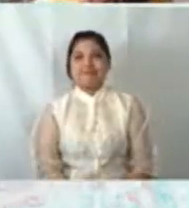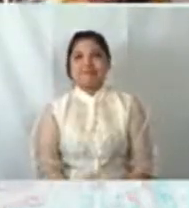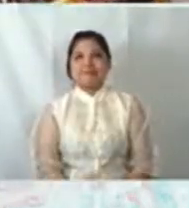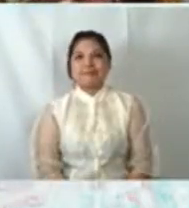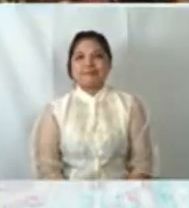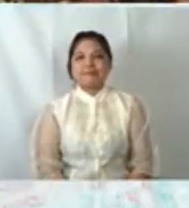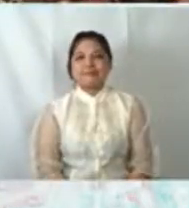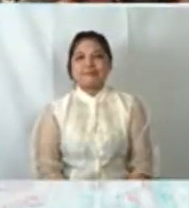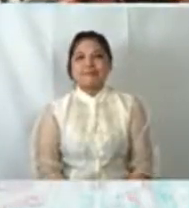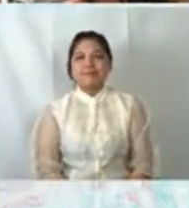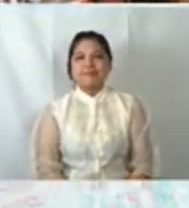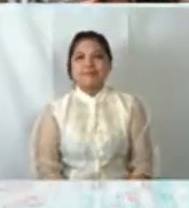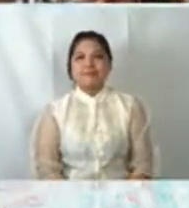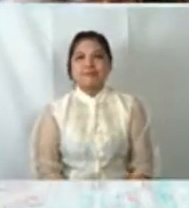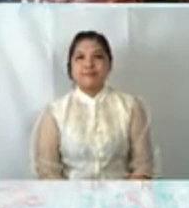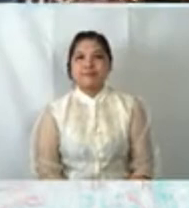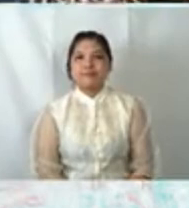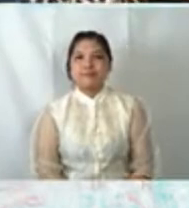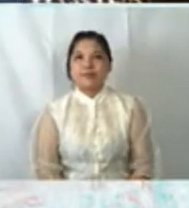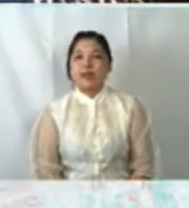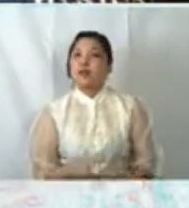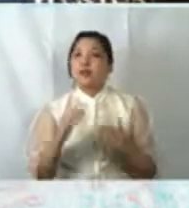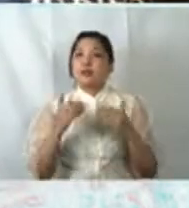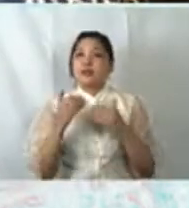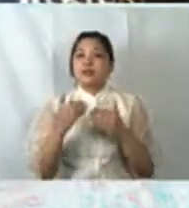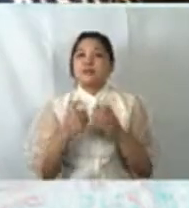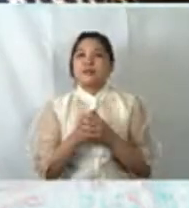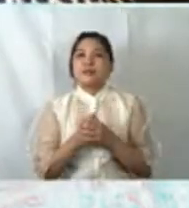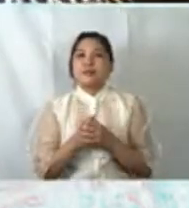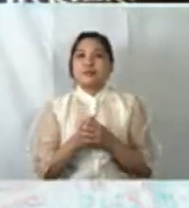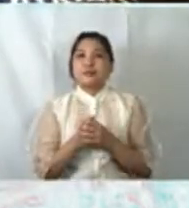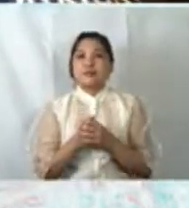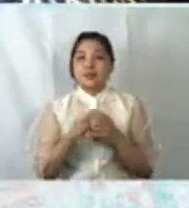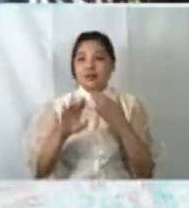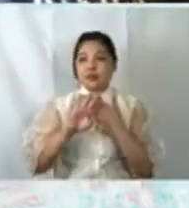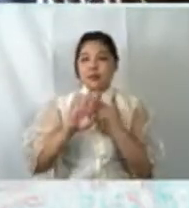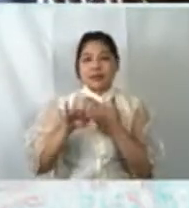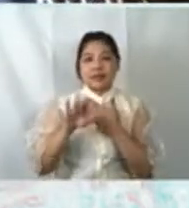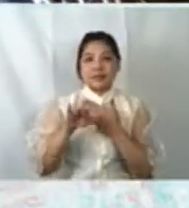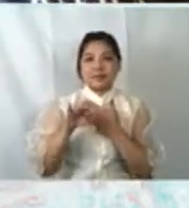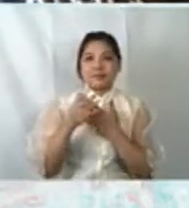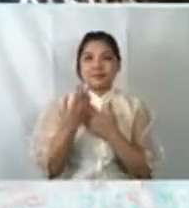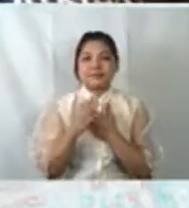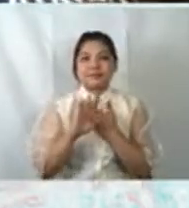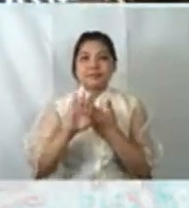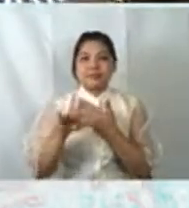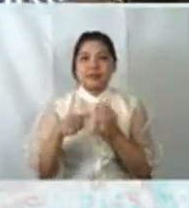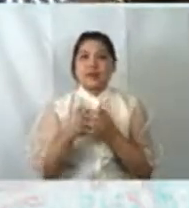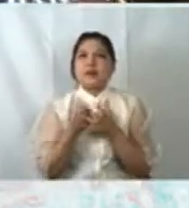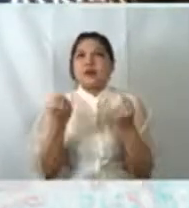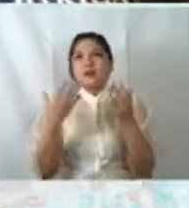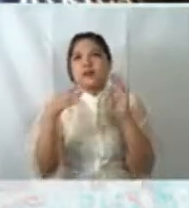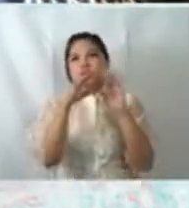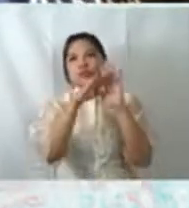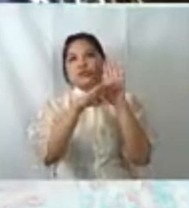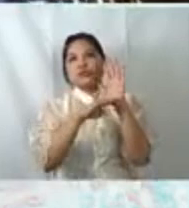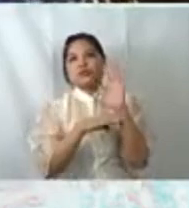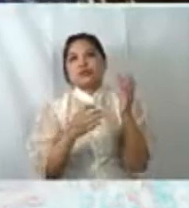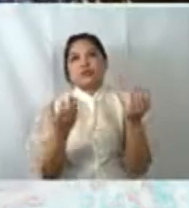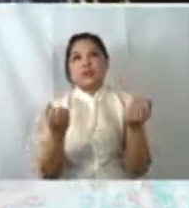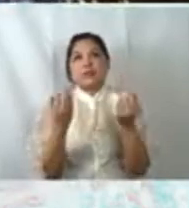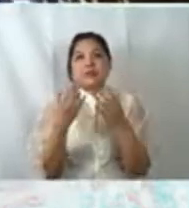So, punta natin ng konti, babalikan lang natin, no? Marami ng detalyeng binigay si Jose Kumali, kaya